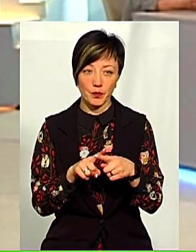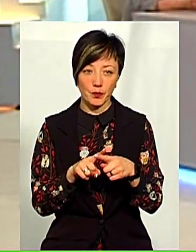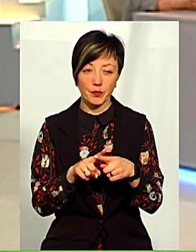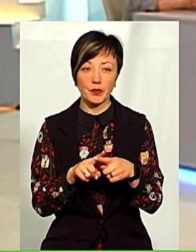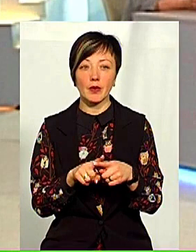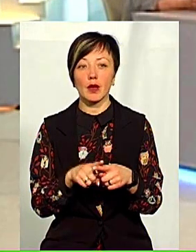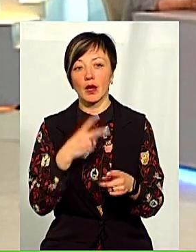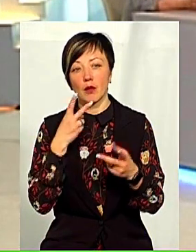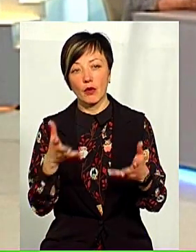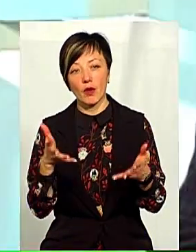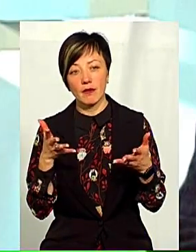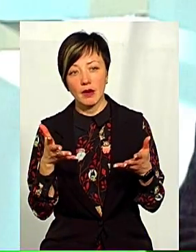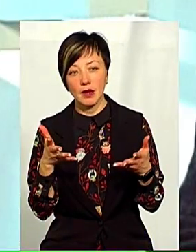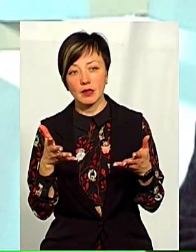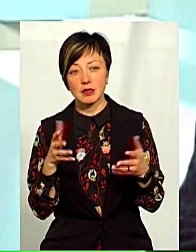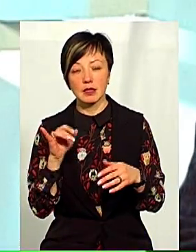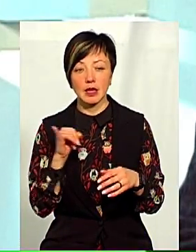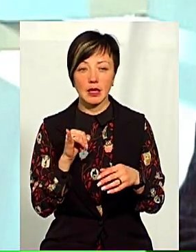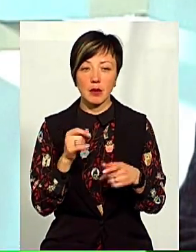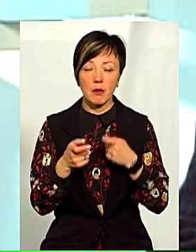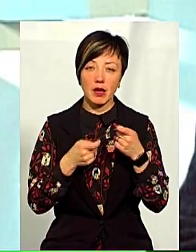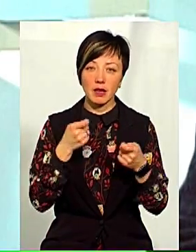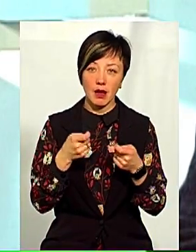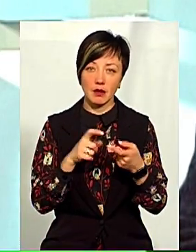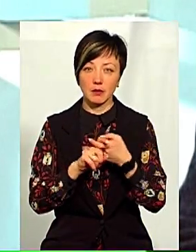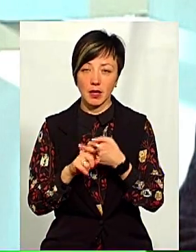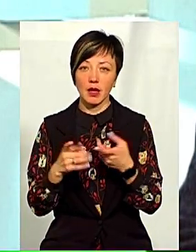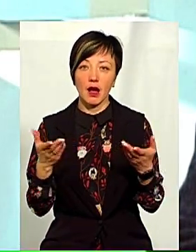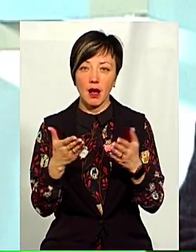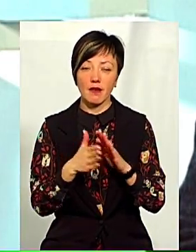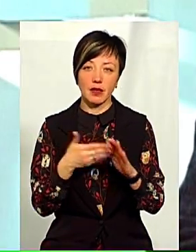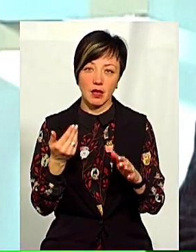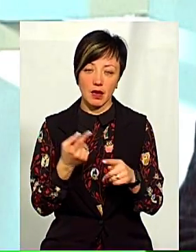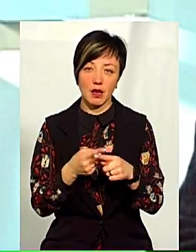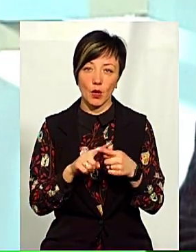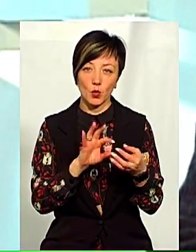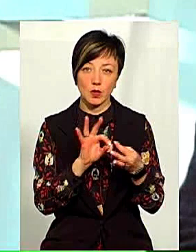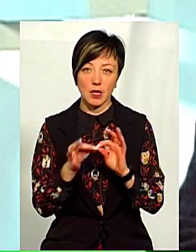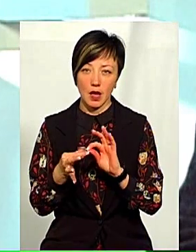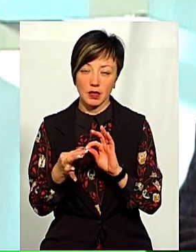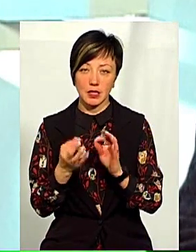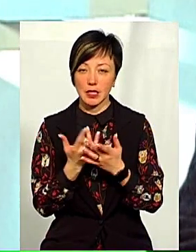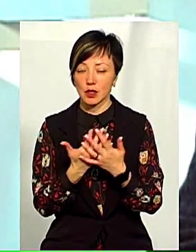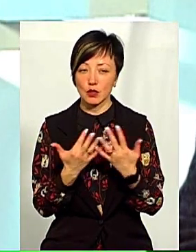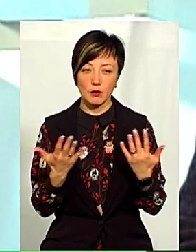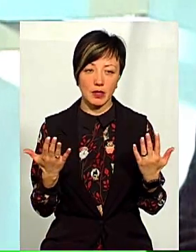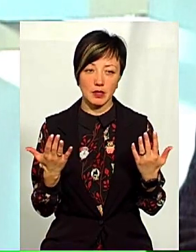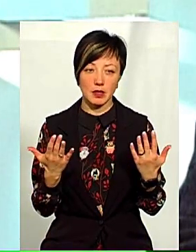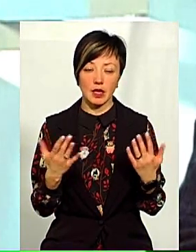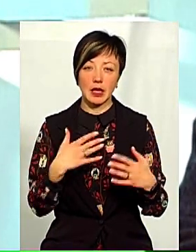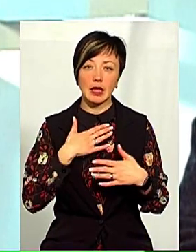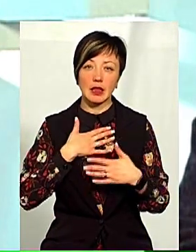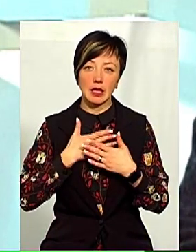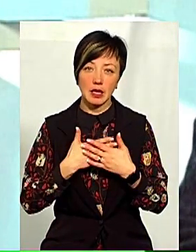появляється і бактеріальна мікрофлора, саме яка викликає ускладнення різноманітні, і органів